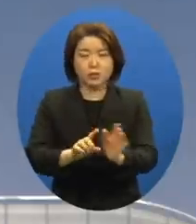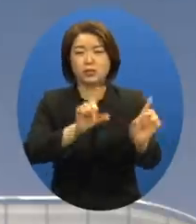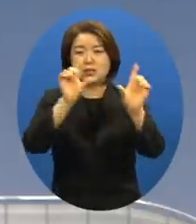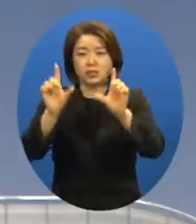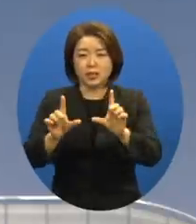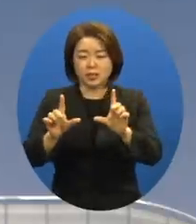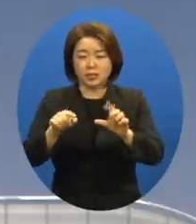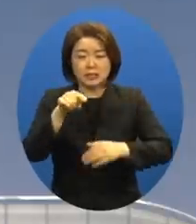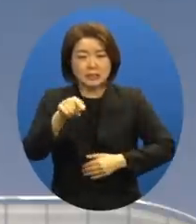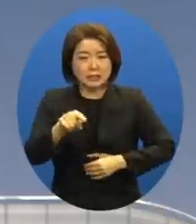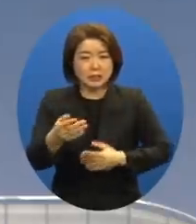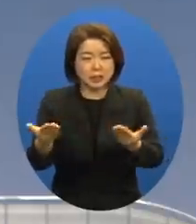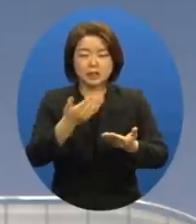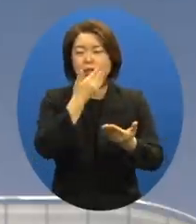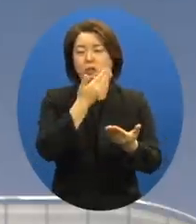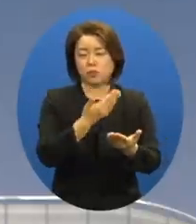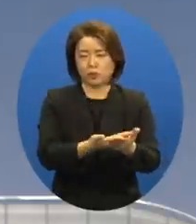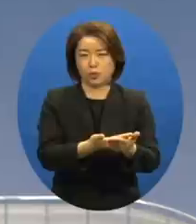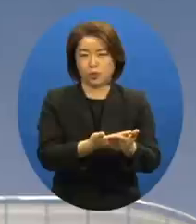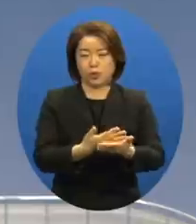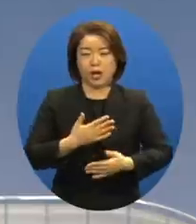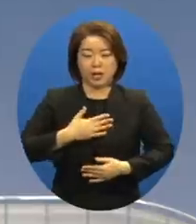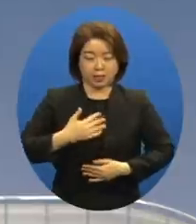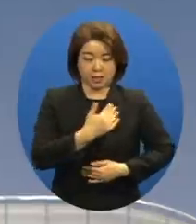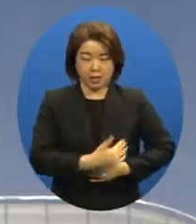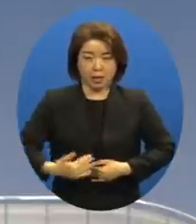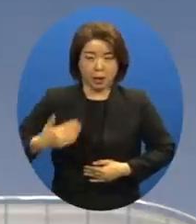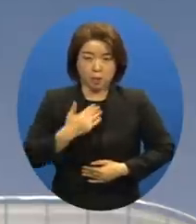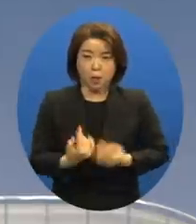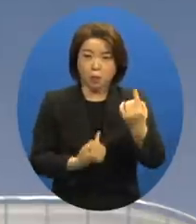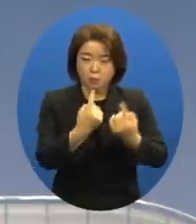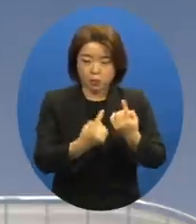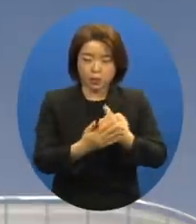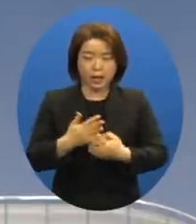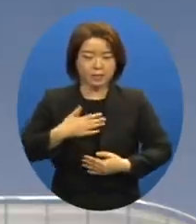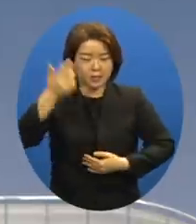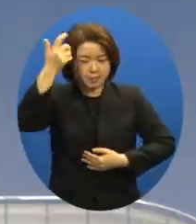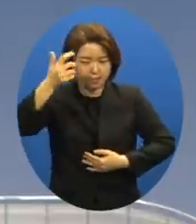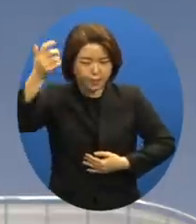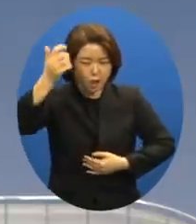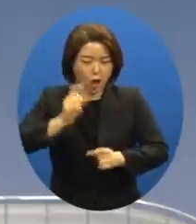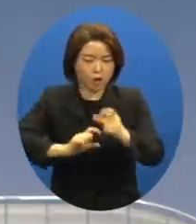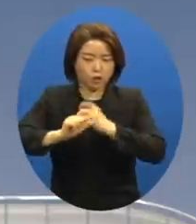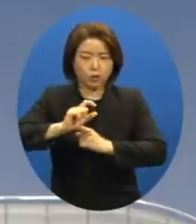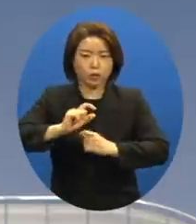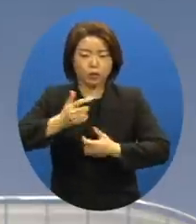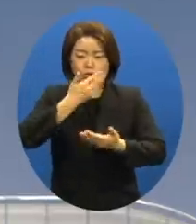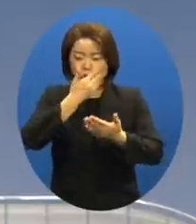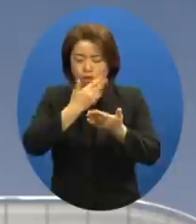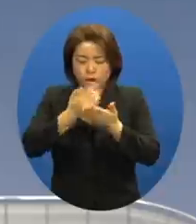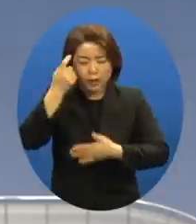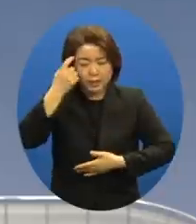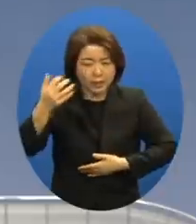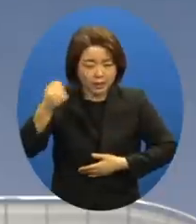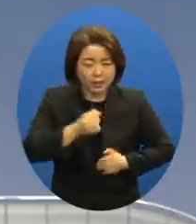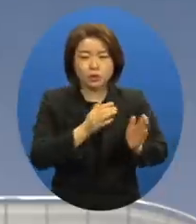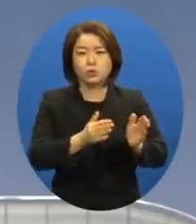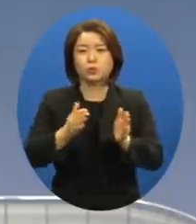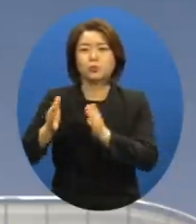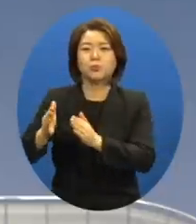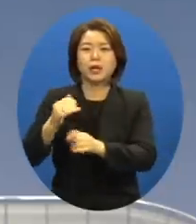중요하고 내 육신 보다도 영원을 중요하게 생각하고 준비하는 일이 중요한